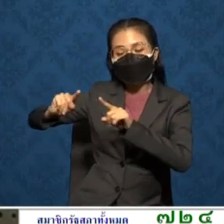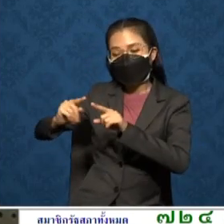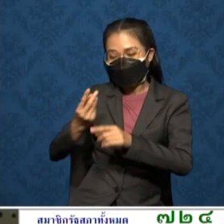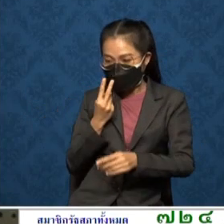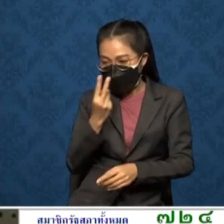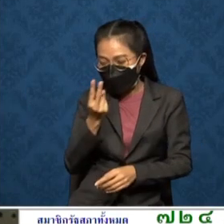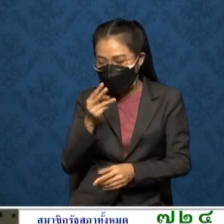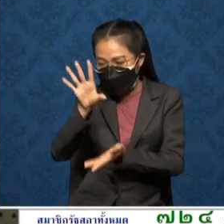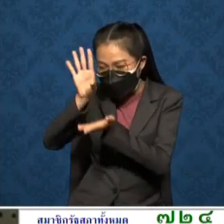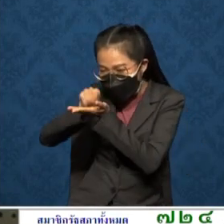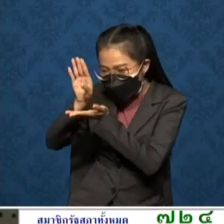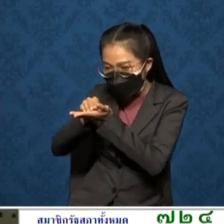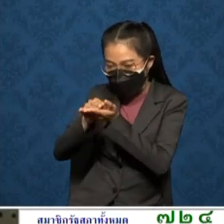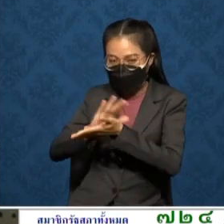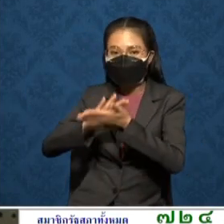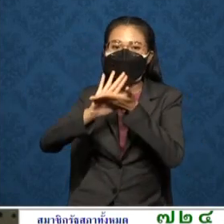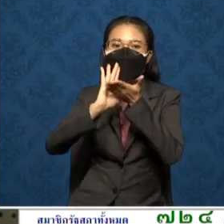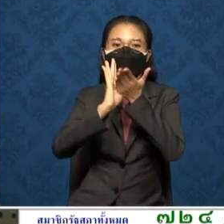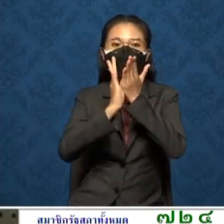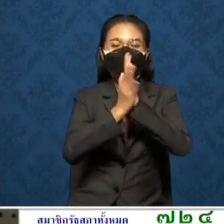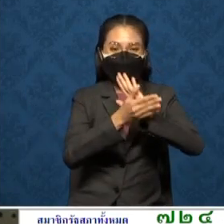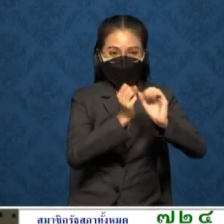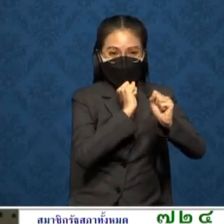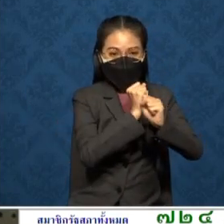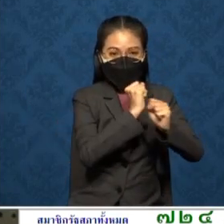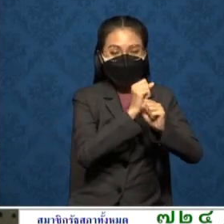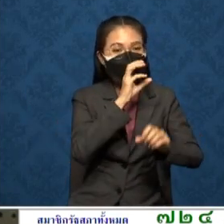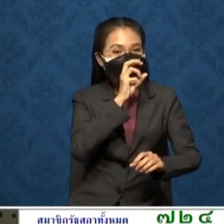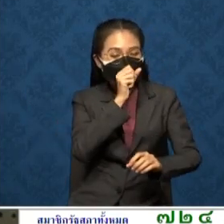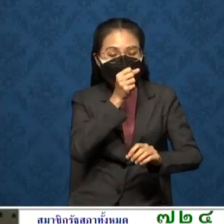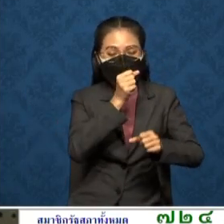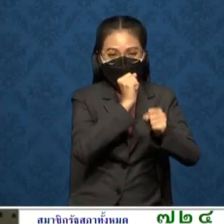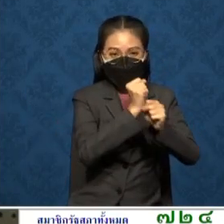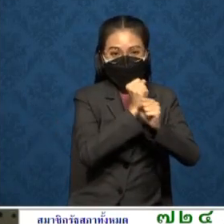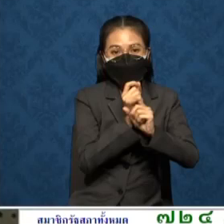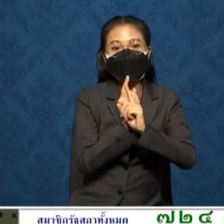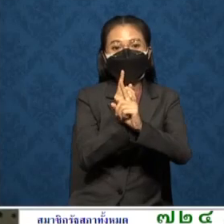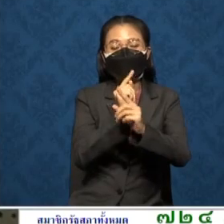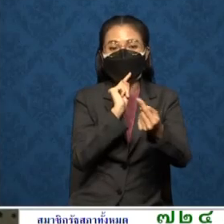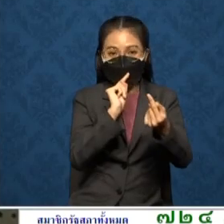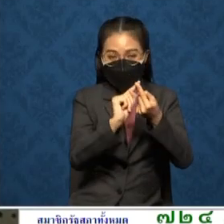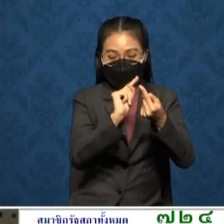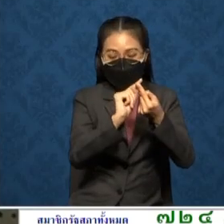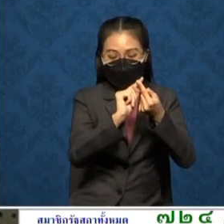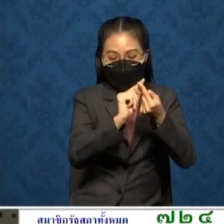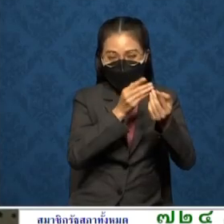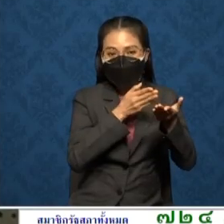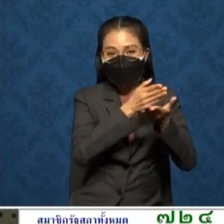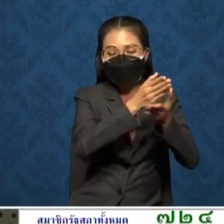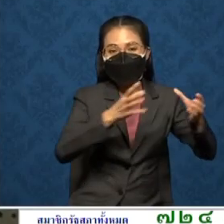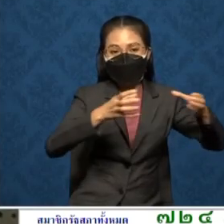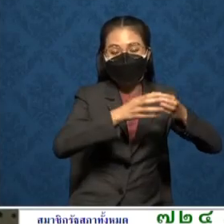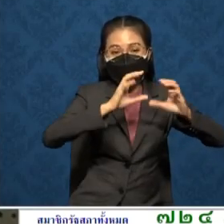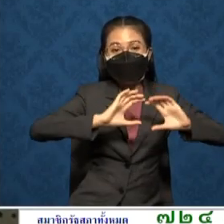ามบ้างโดยริเริ่มในภาครัฐที่เป็นกึ่งรัฐกึ่งเอกชนก่อน